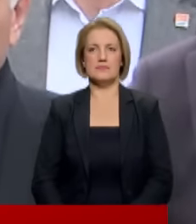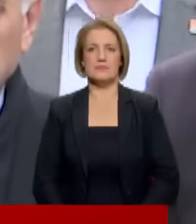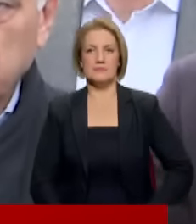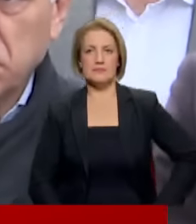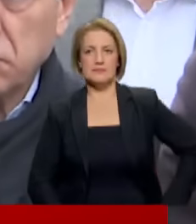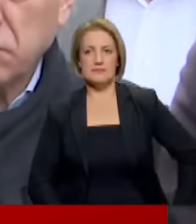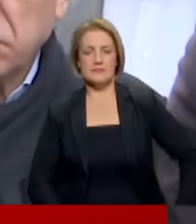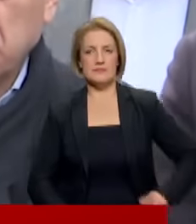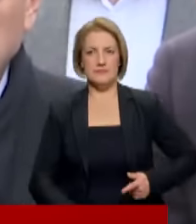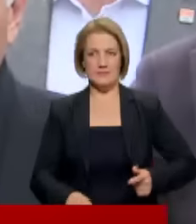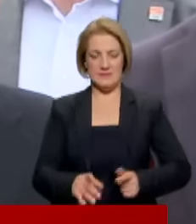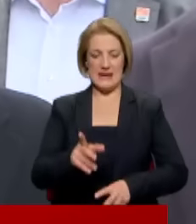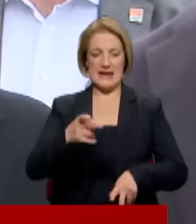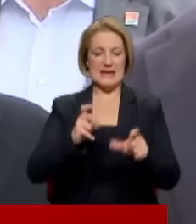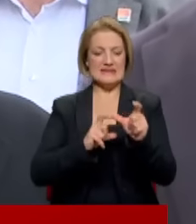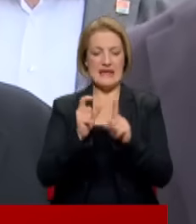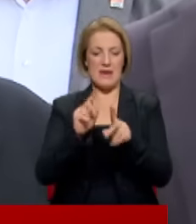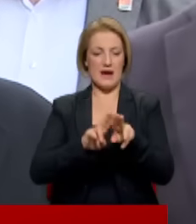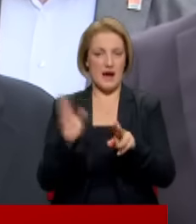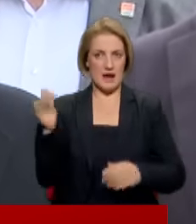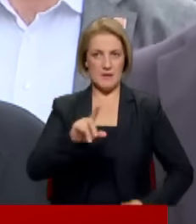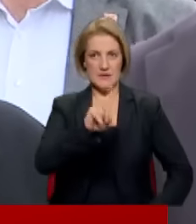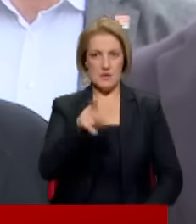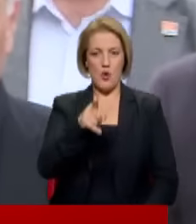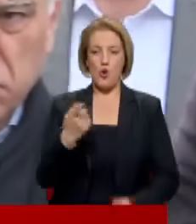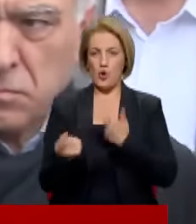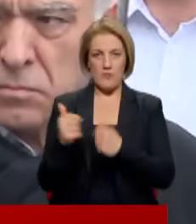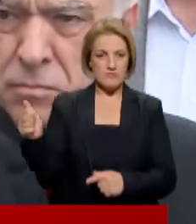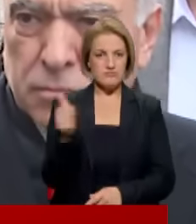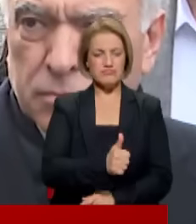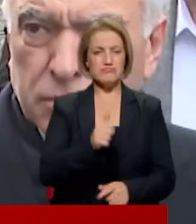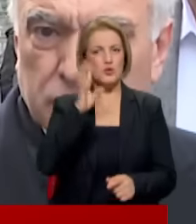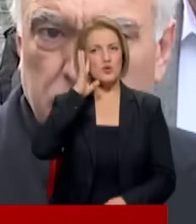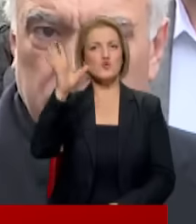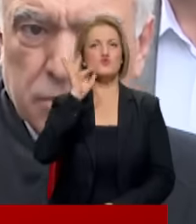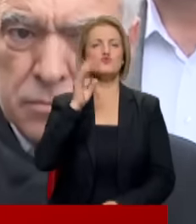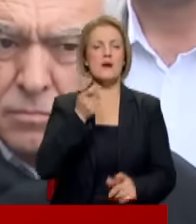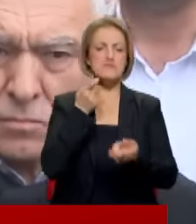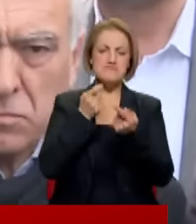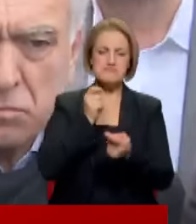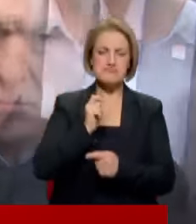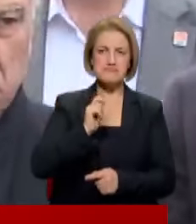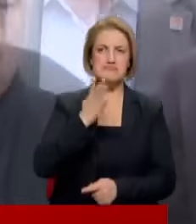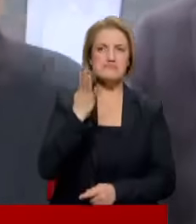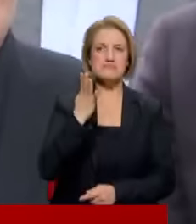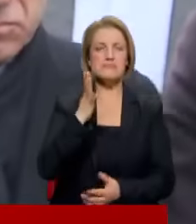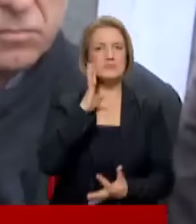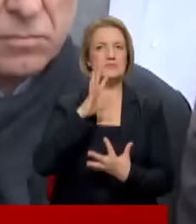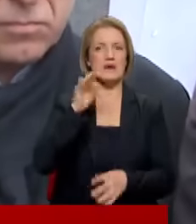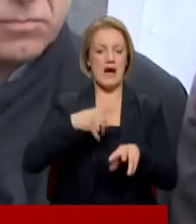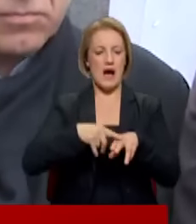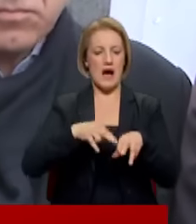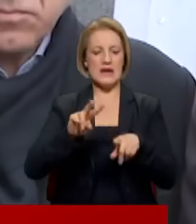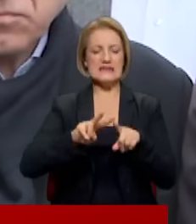Liyakat olsa spk'ya gelebilir mi bugün o göreve gelebilecek uzman bir sürü yetişmiş gencimiz var niye Akın